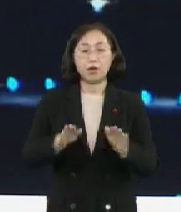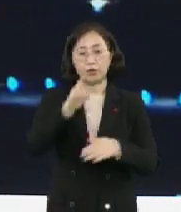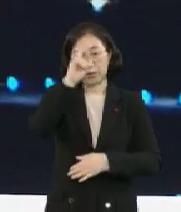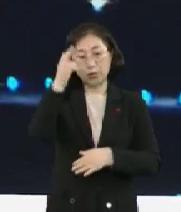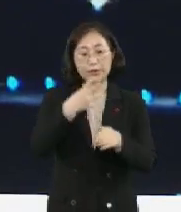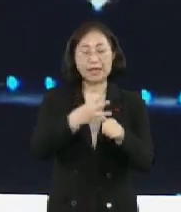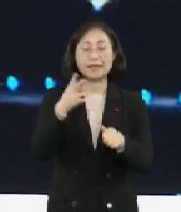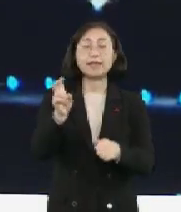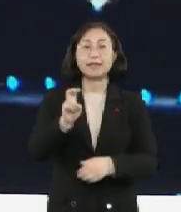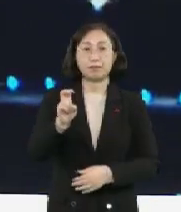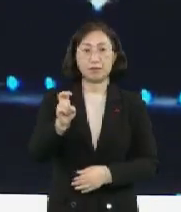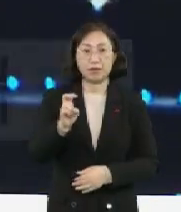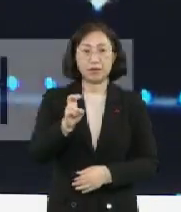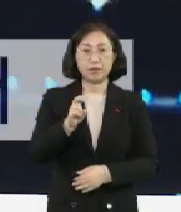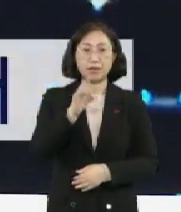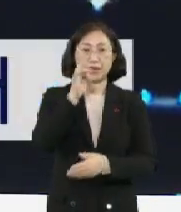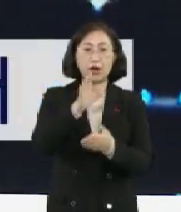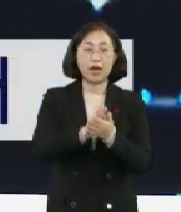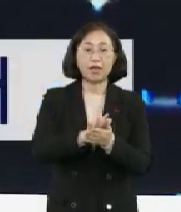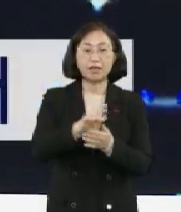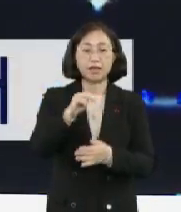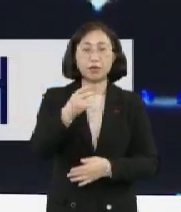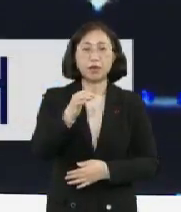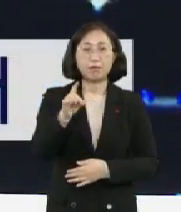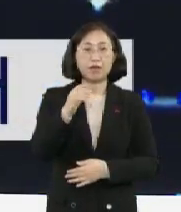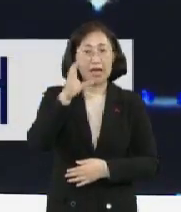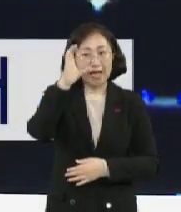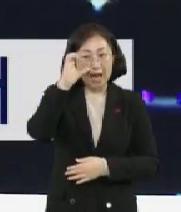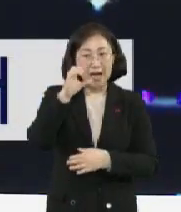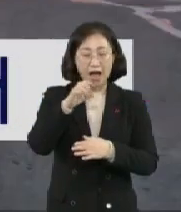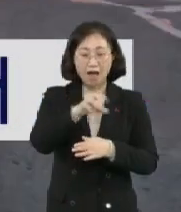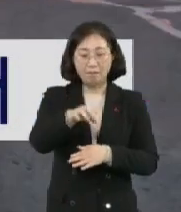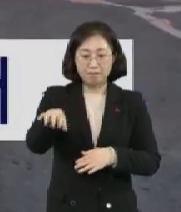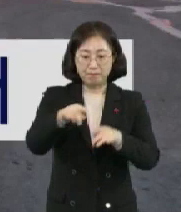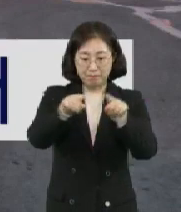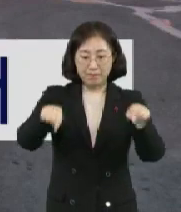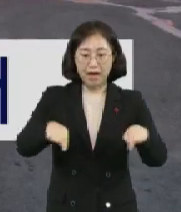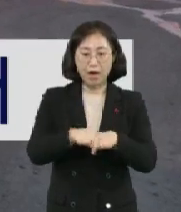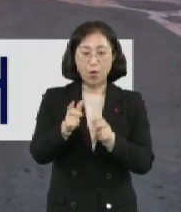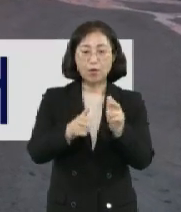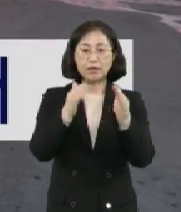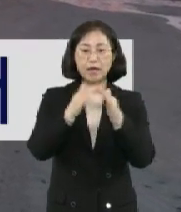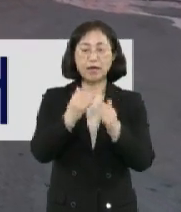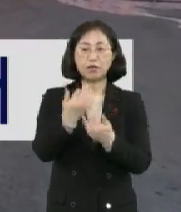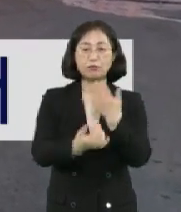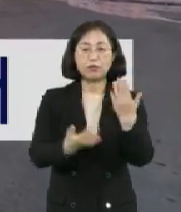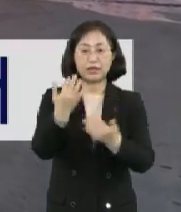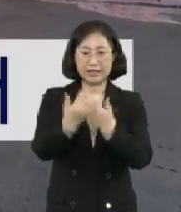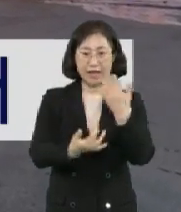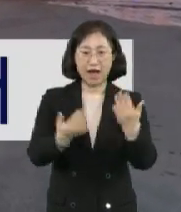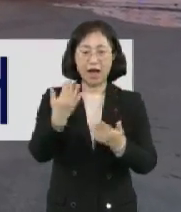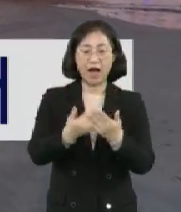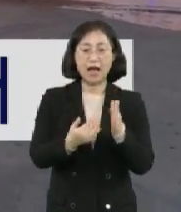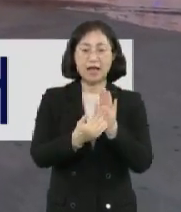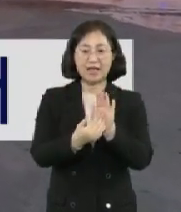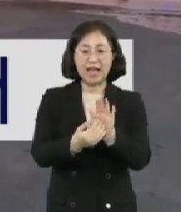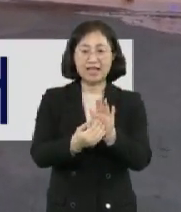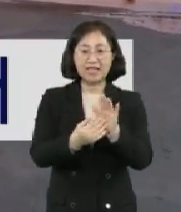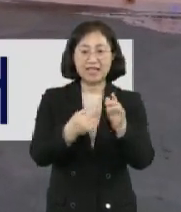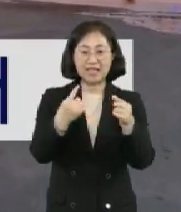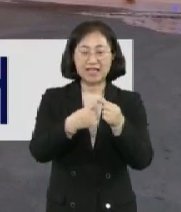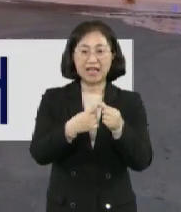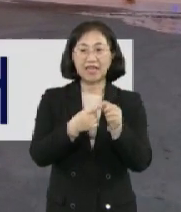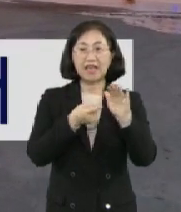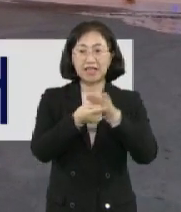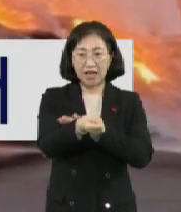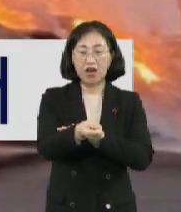오늘 오후 4시 20분쯤 천안시 동남구의 한 계란판 제조 공장에서 불이 나 소방당국이 대응 1단계를